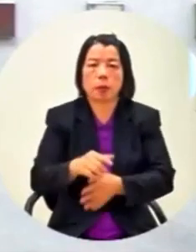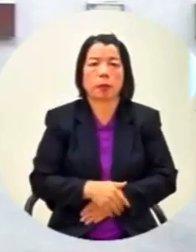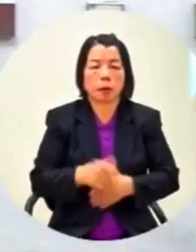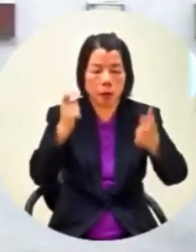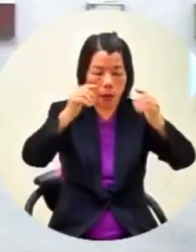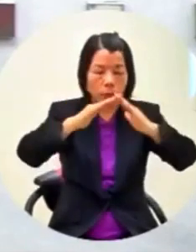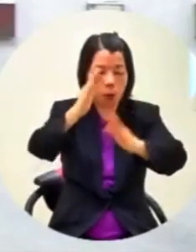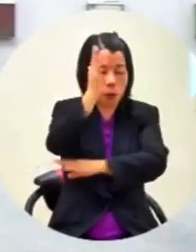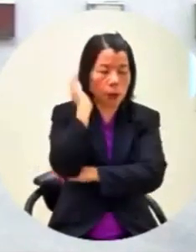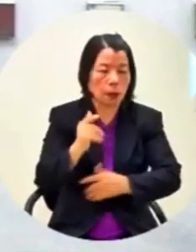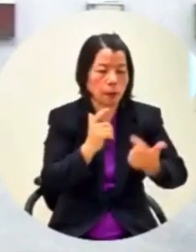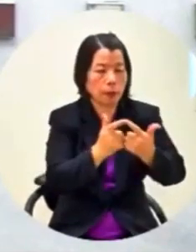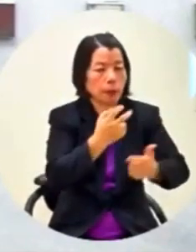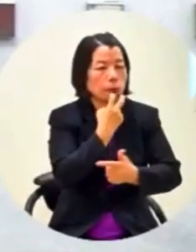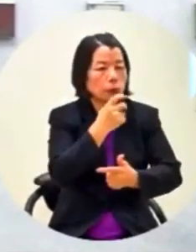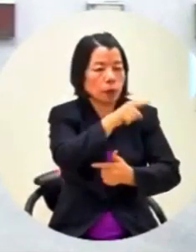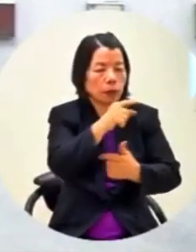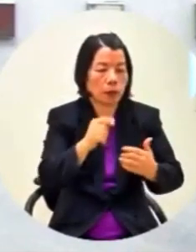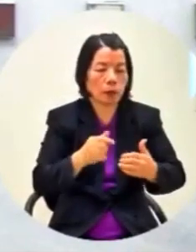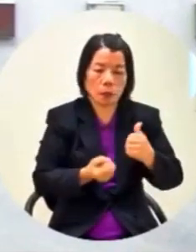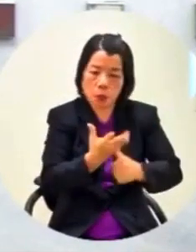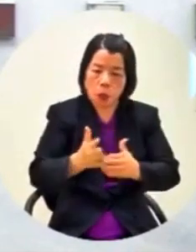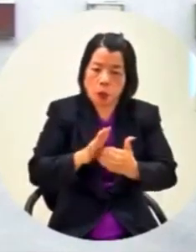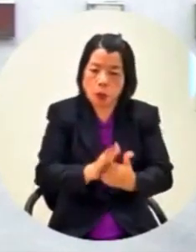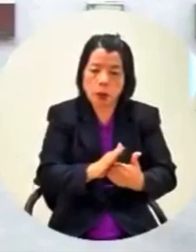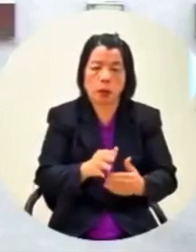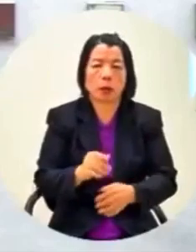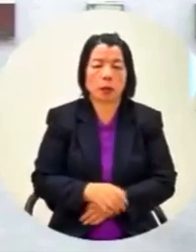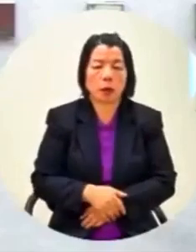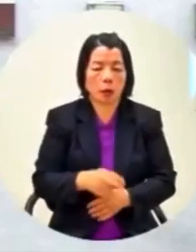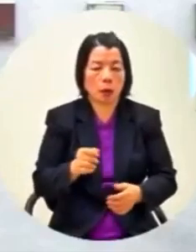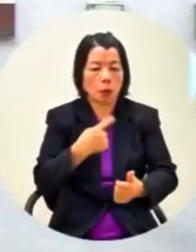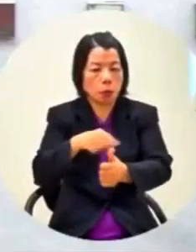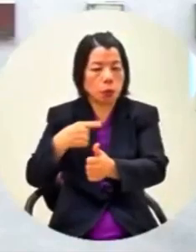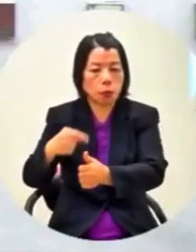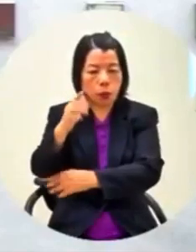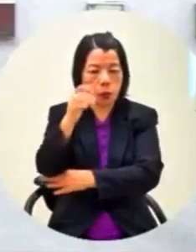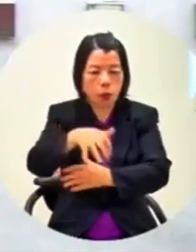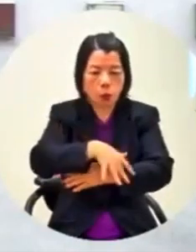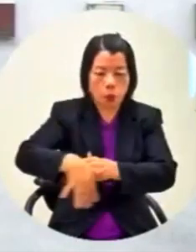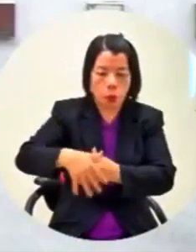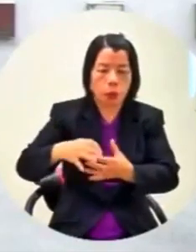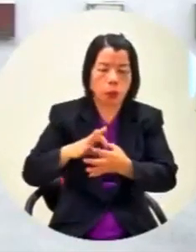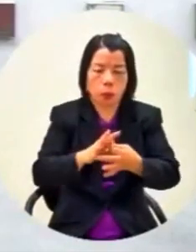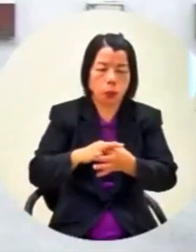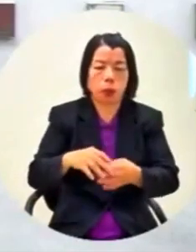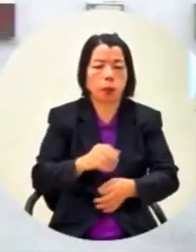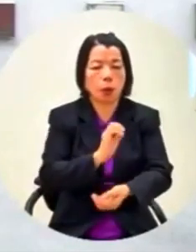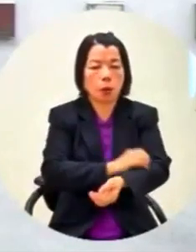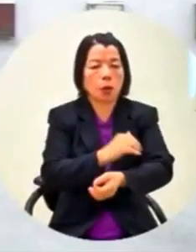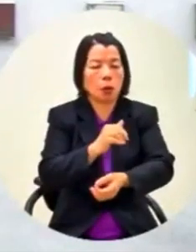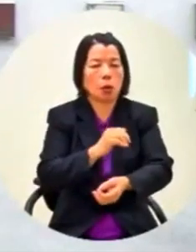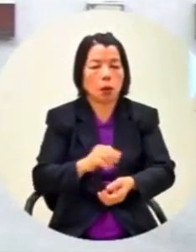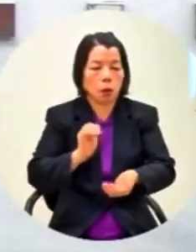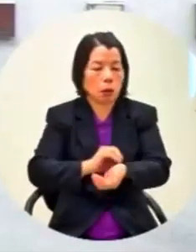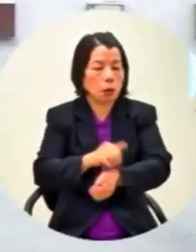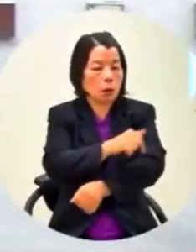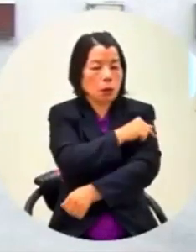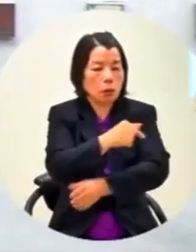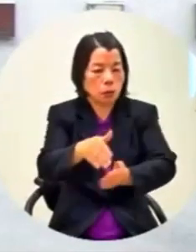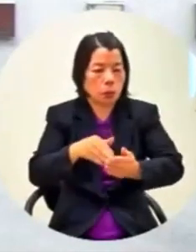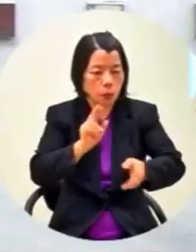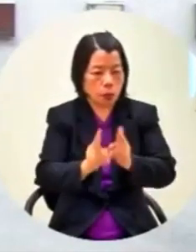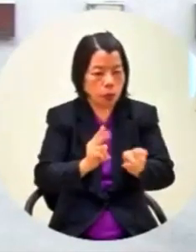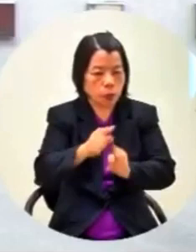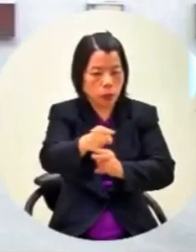各项防疫的措施，并且督促相关局处以及所有医护人员严阵以待，做好防疫